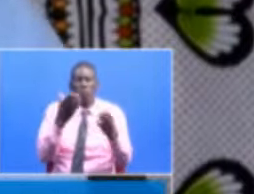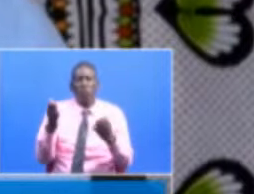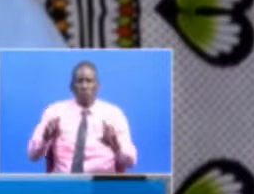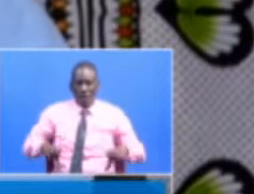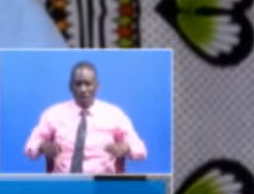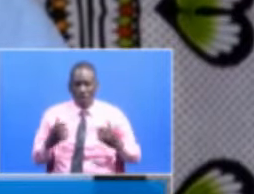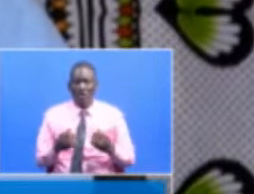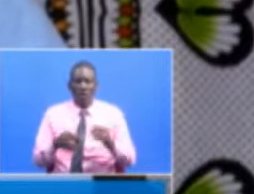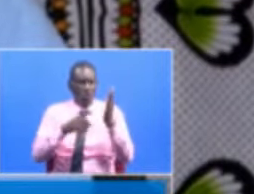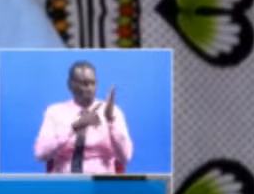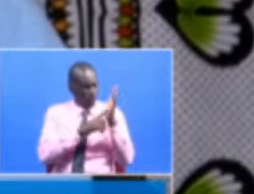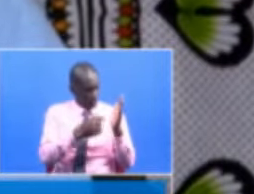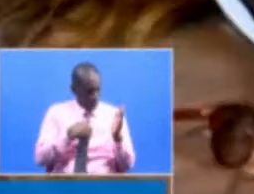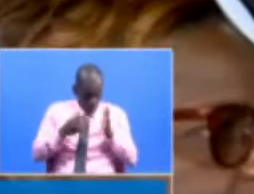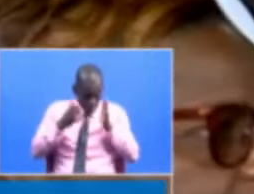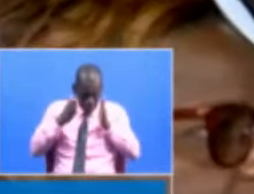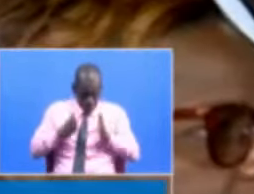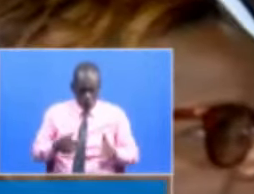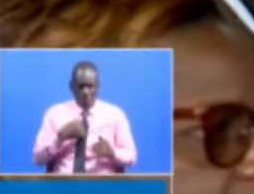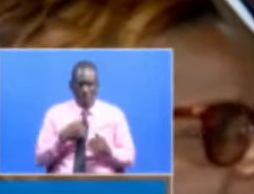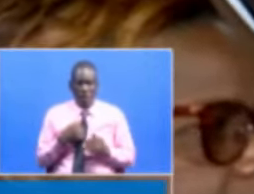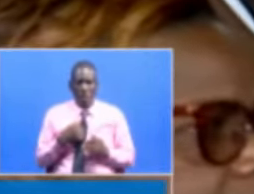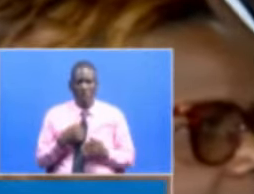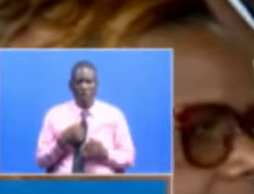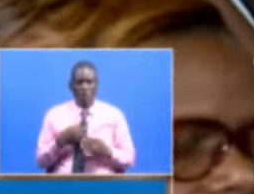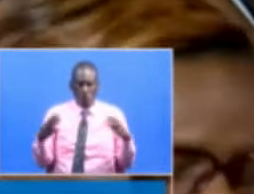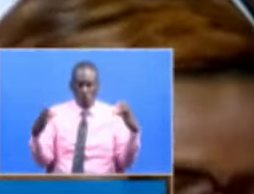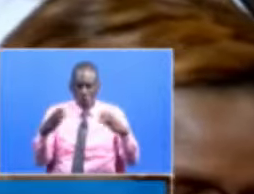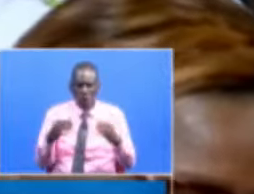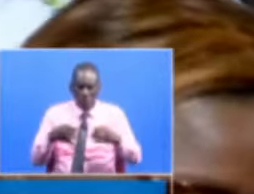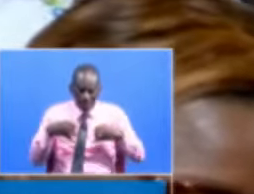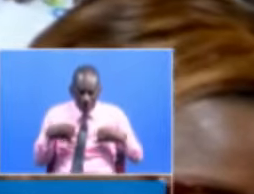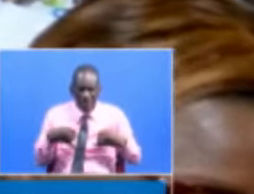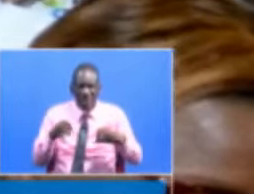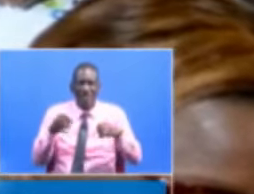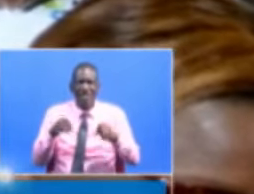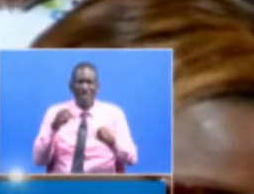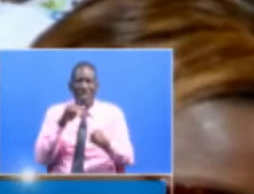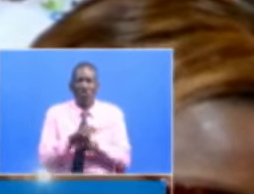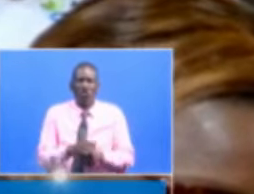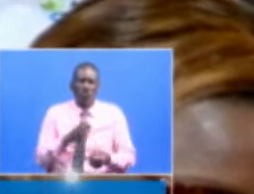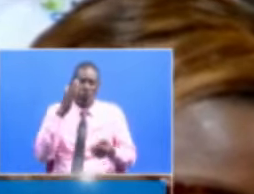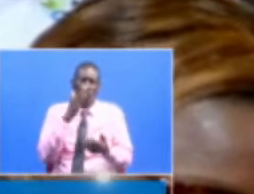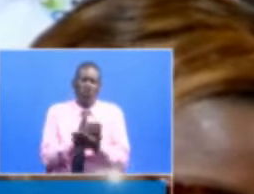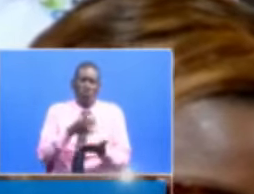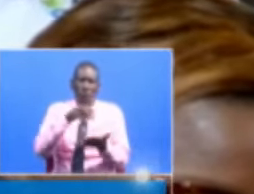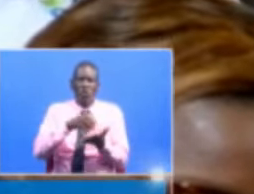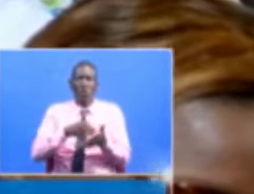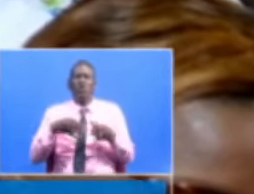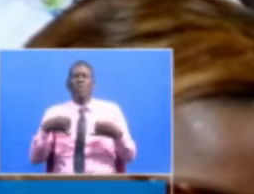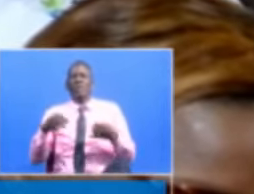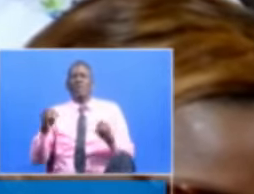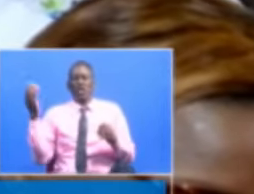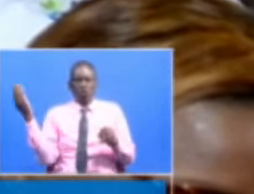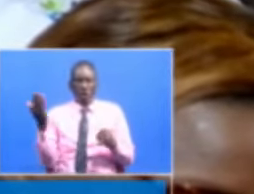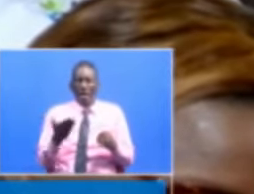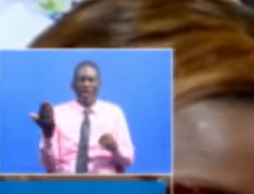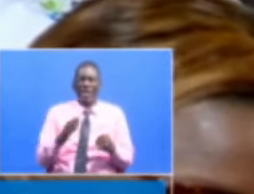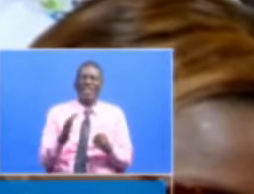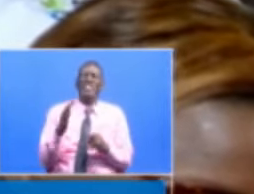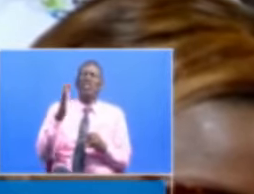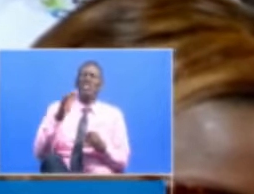Kama mimi, kama binafsi ama jamii ambayo inatoka, tumejaribu sana kukinga hali hiyo kwa kujaribu kuondoa hiyo mti ambayo